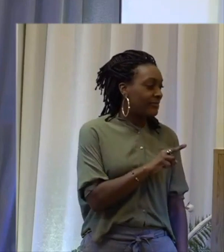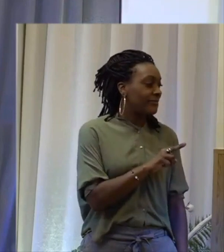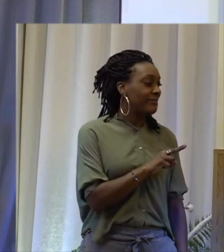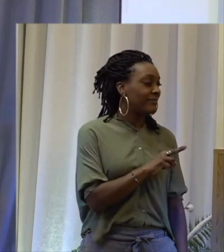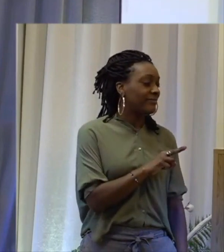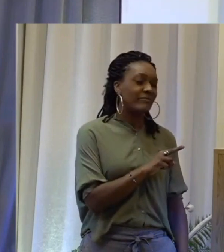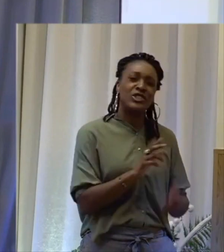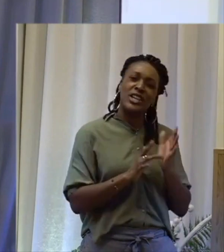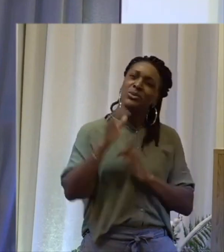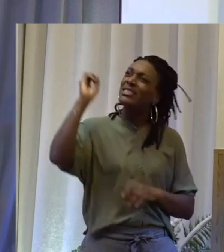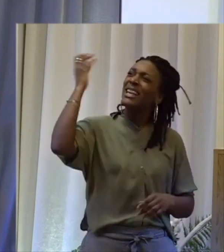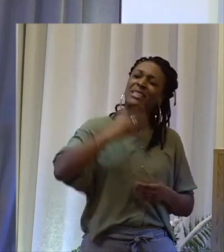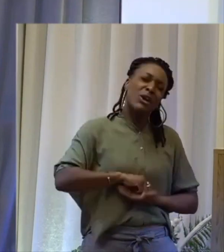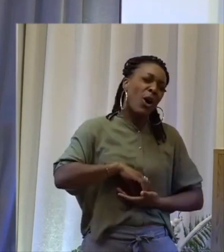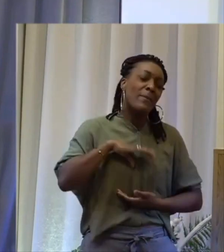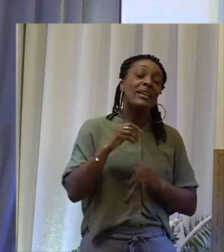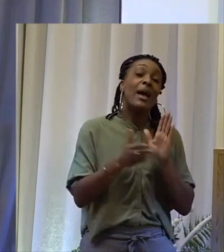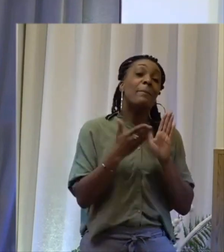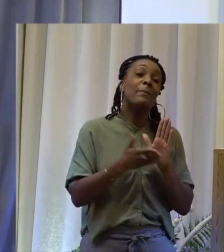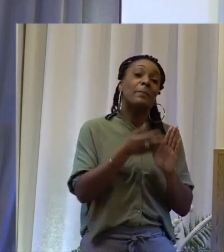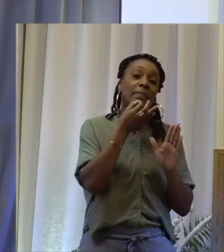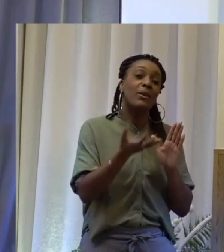Mais Jésus, rempli du Saint-Esprit, la Bible nous dit